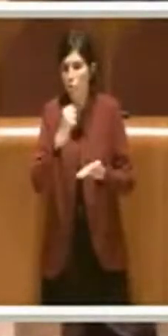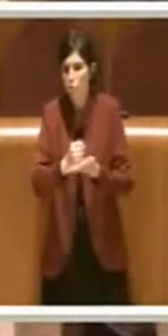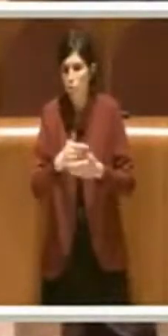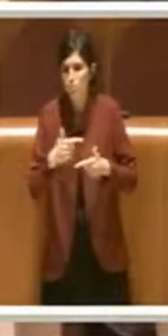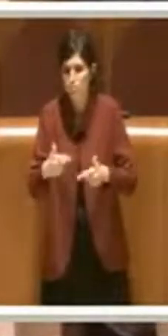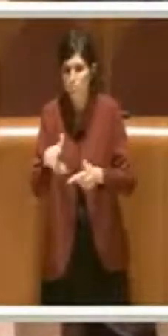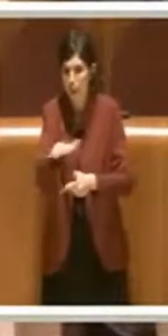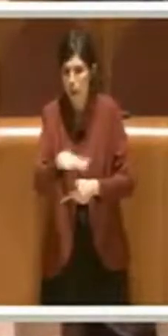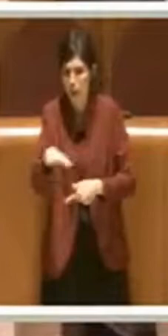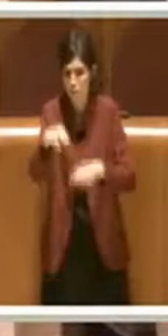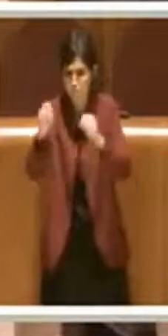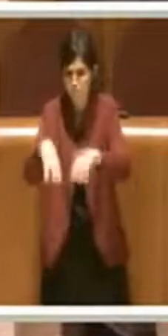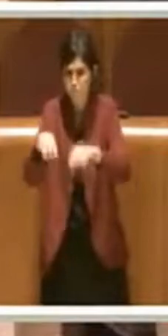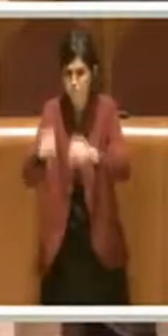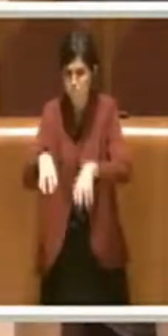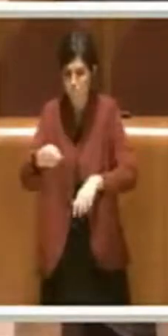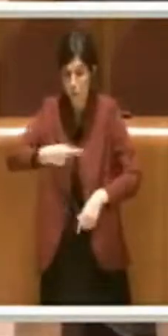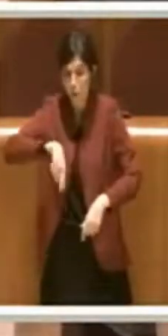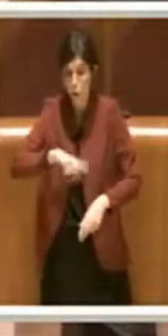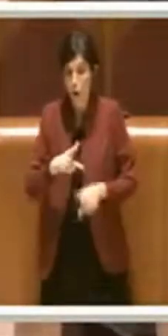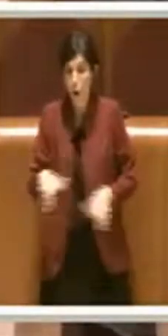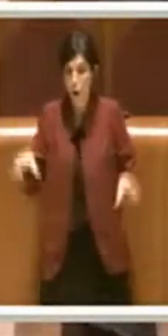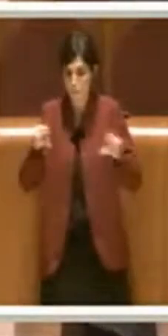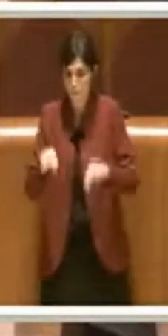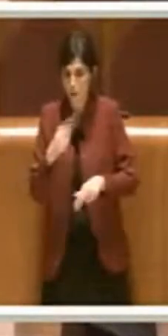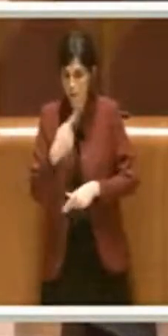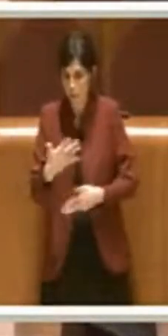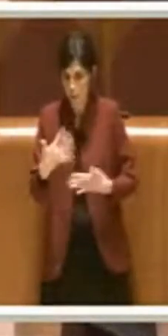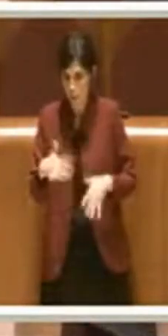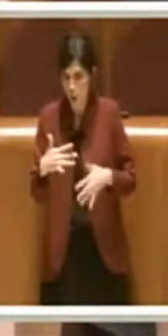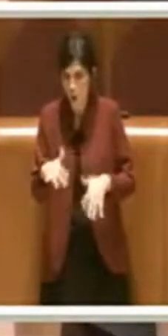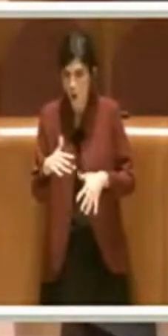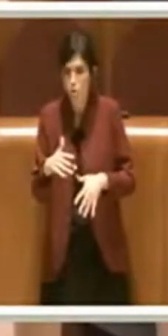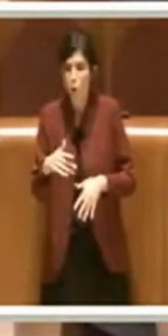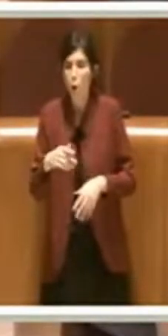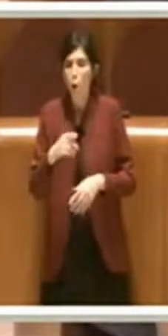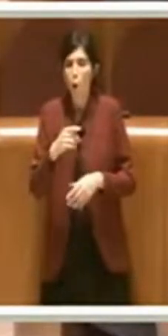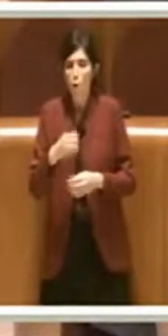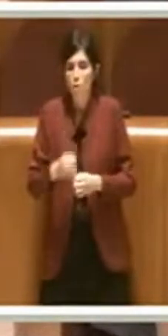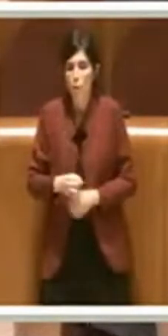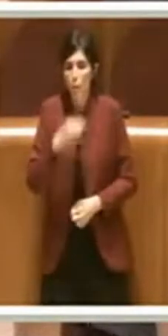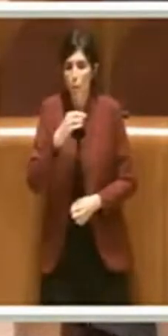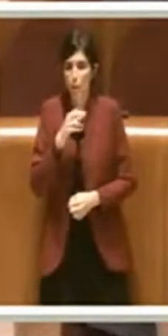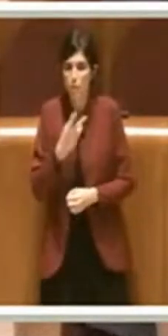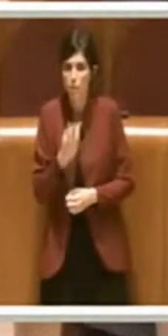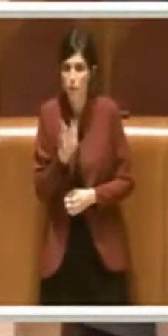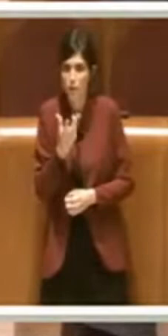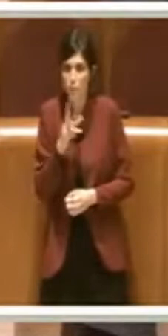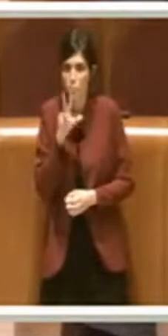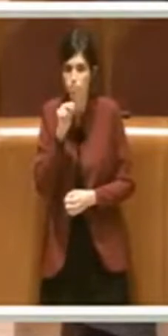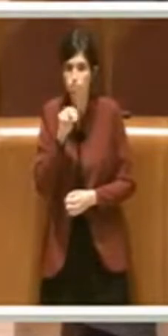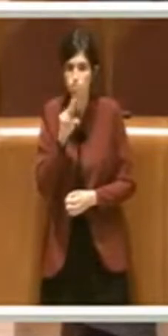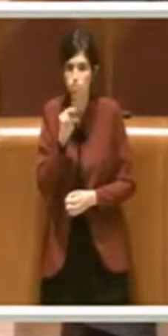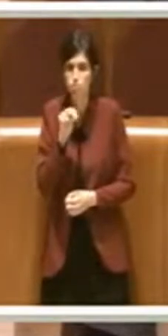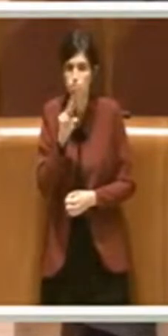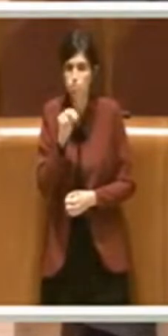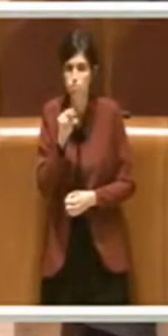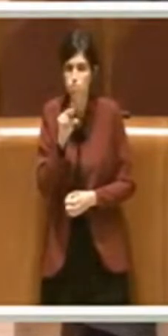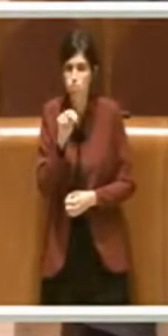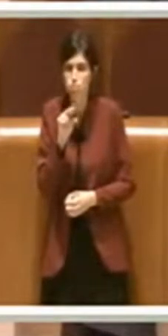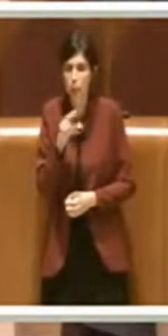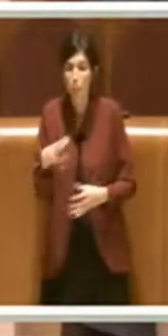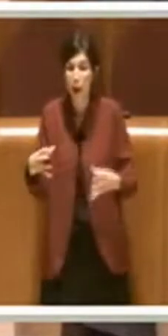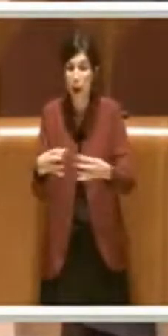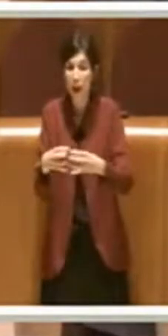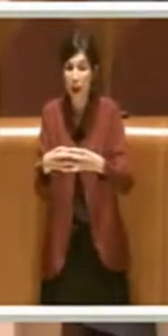chiaro, l'abbiamo ripetuto e l'ho detto anche io ai microfoni, l'ha detto anche il